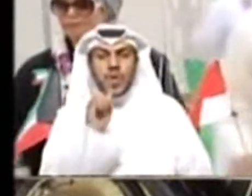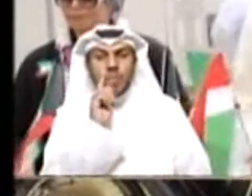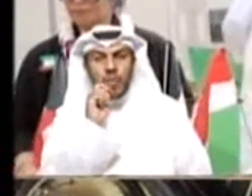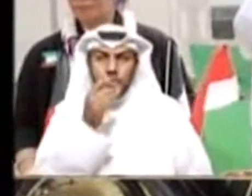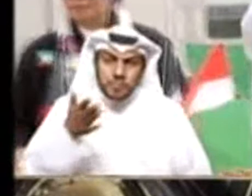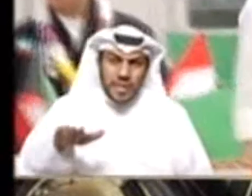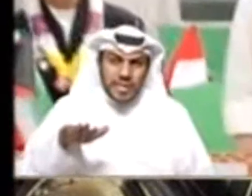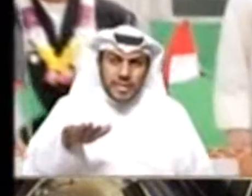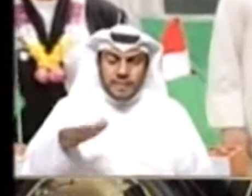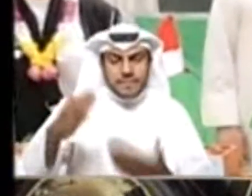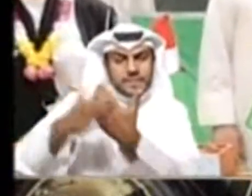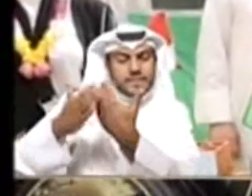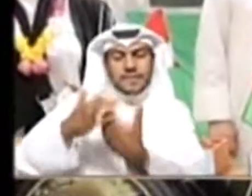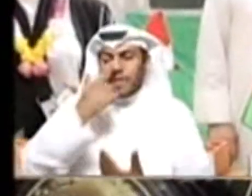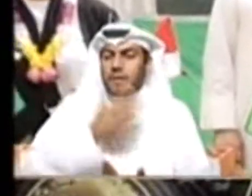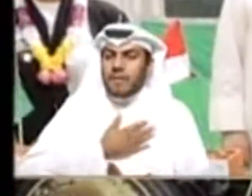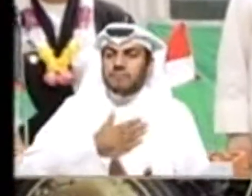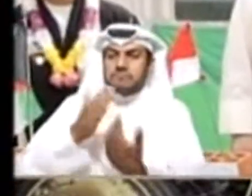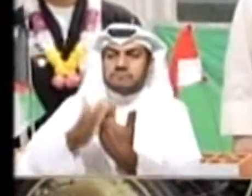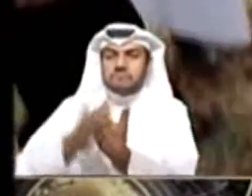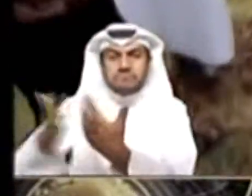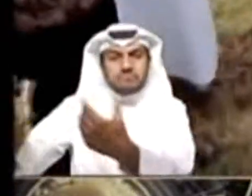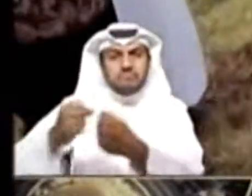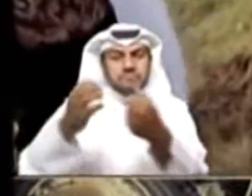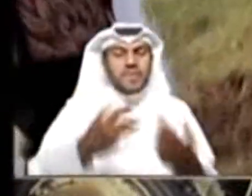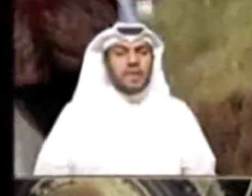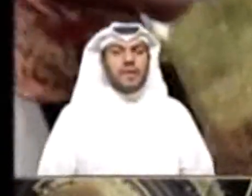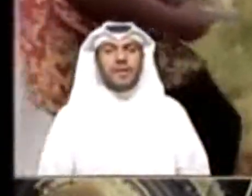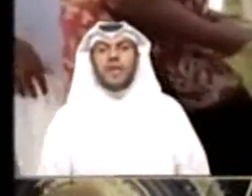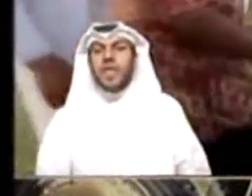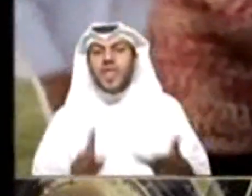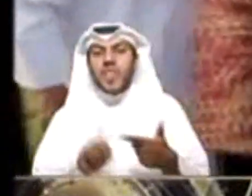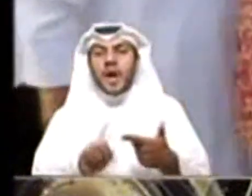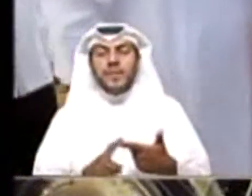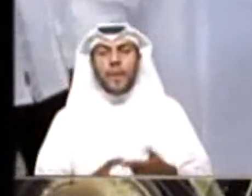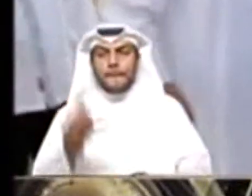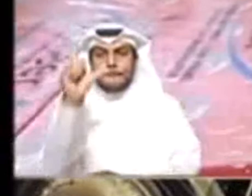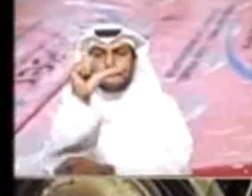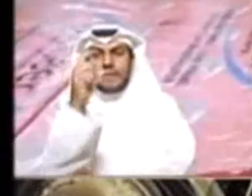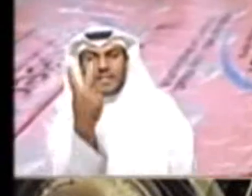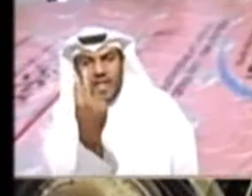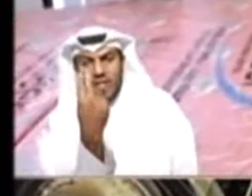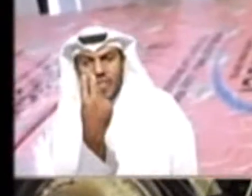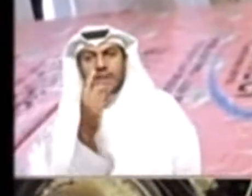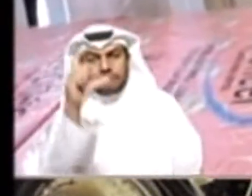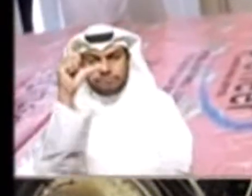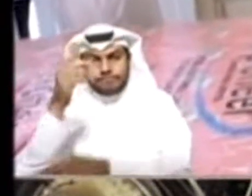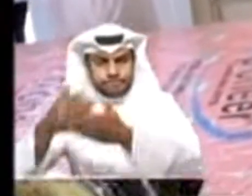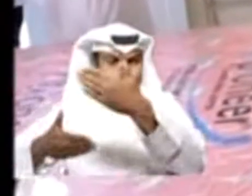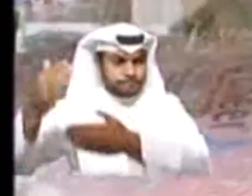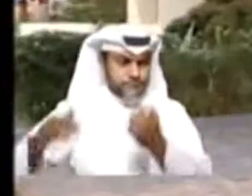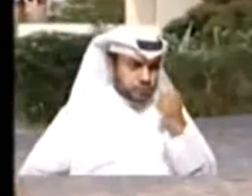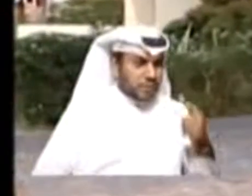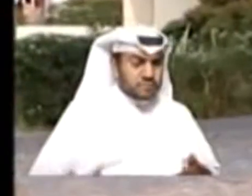طالبا، بالإضافة إلى وجود 10 منازل للمدرسين ومسجدين و3 دور للأيتام. هذا المشروع